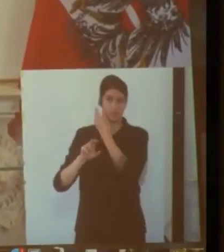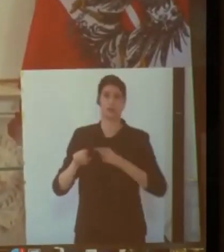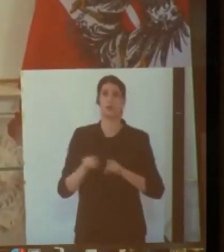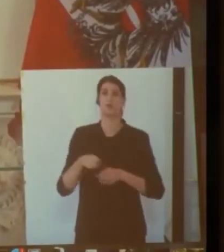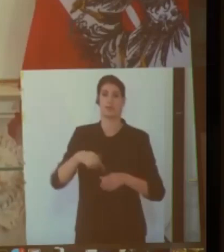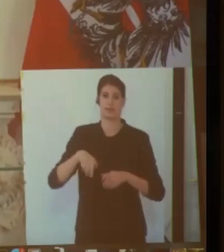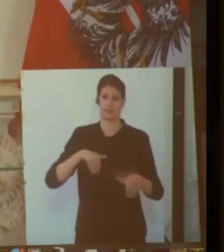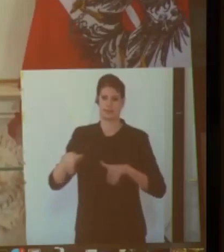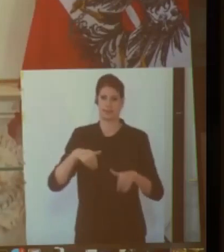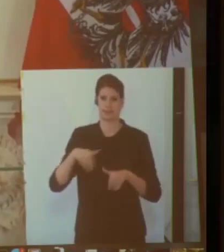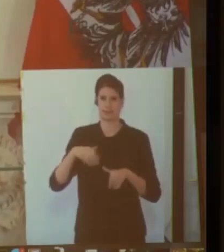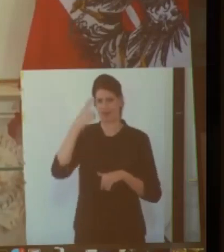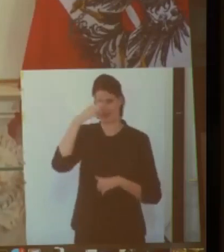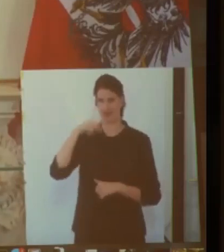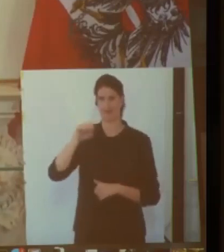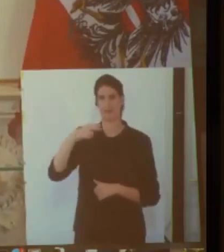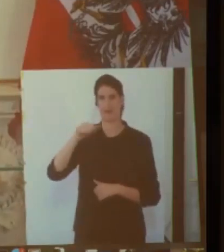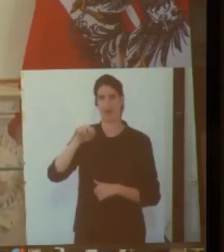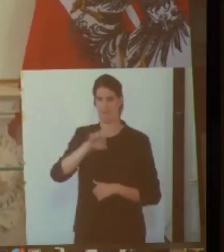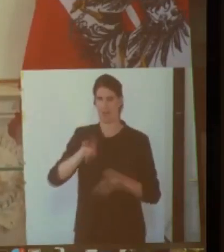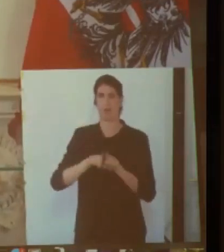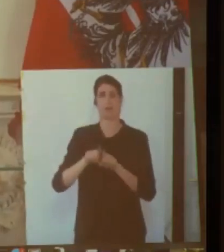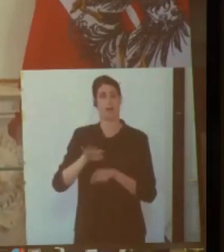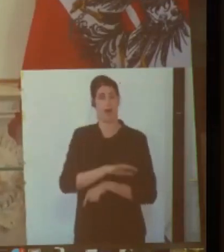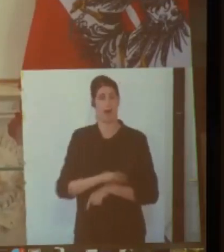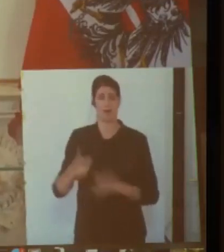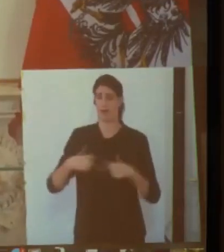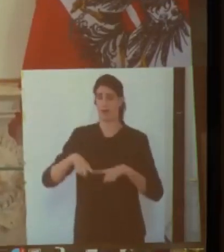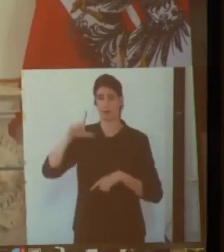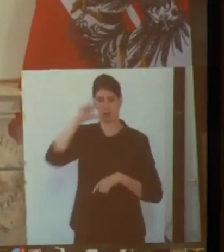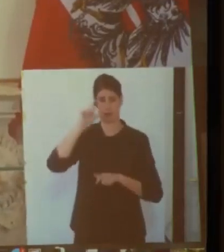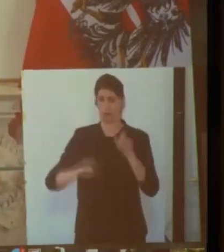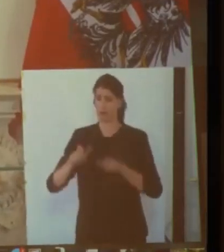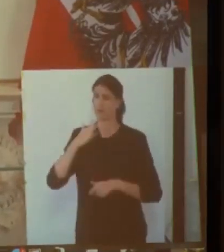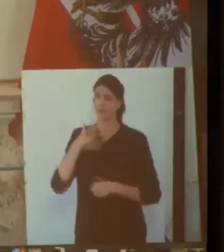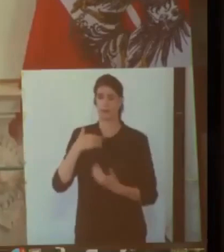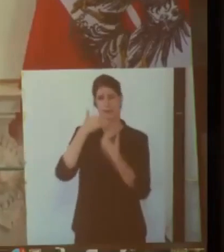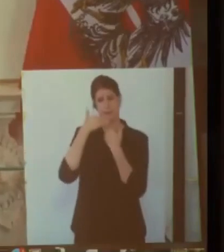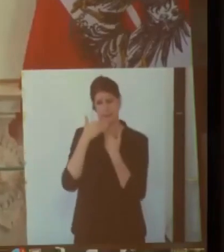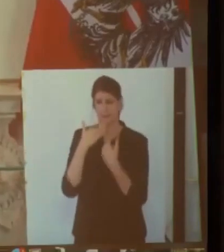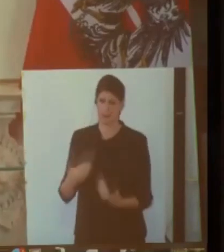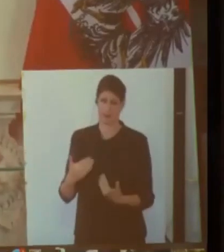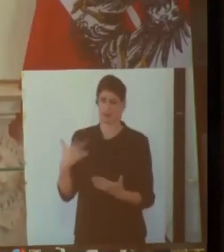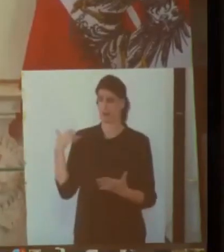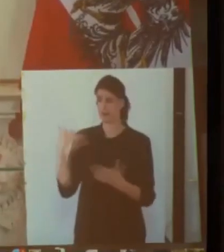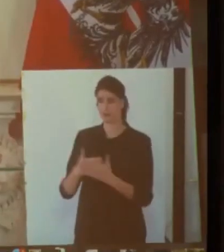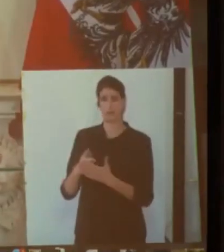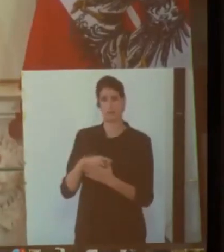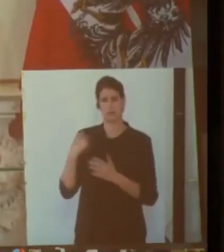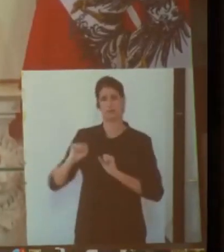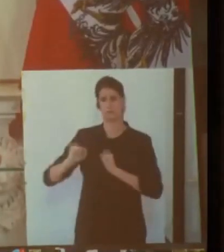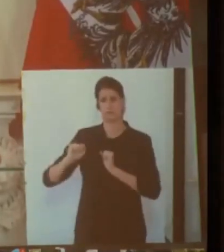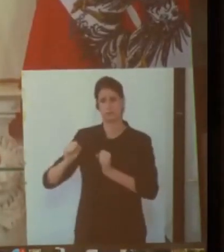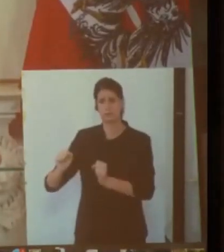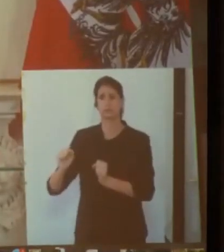Landesverantwortlichen, ganz besonders den Landeshauptleuten, dafür bedanken, wie gut die Zusammenarbeit bei der Bewältigung der Krise bisher funktioniert hat. Und wir wollen